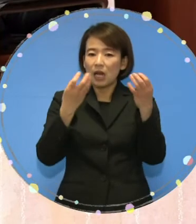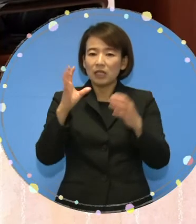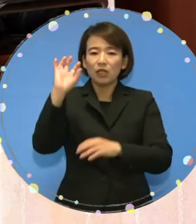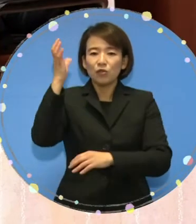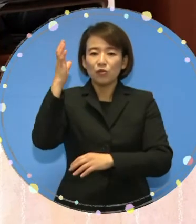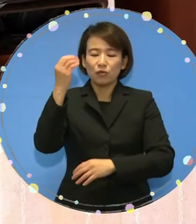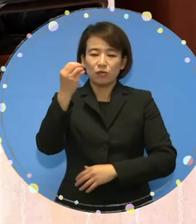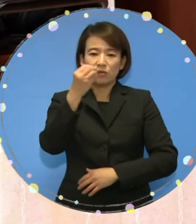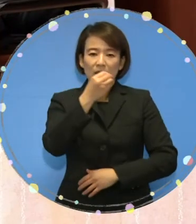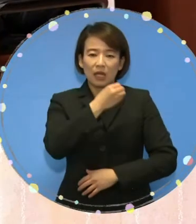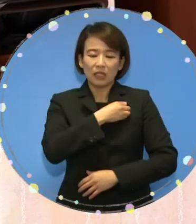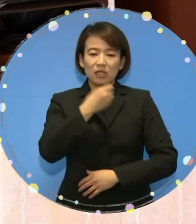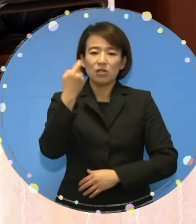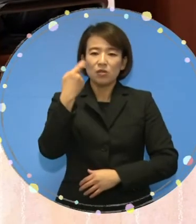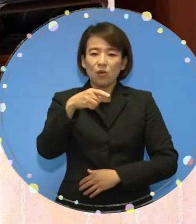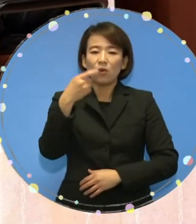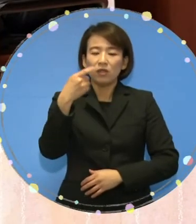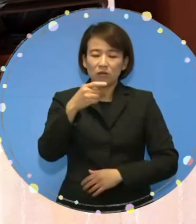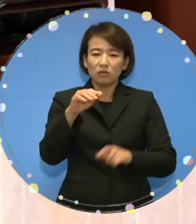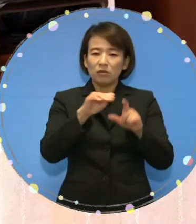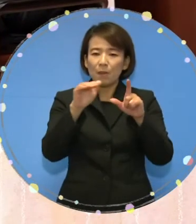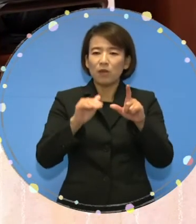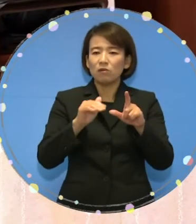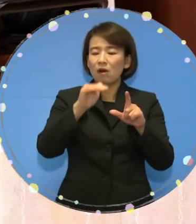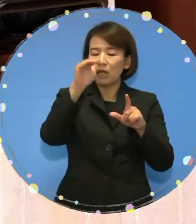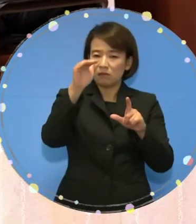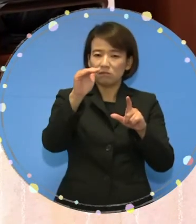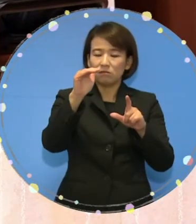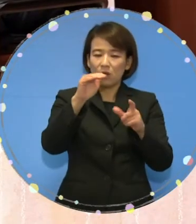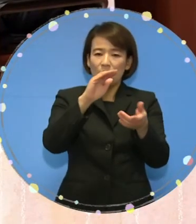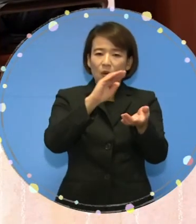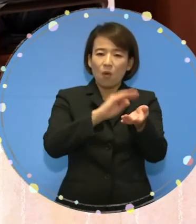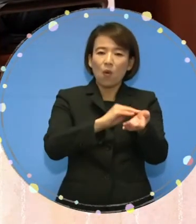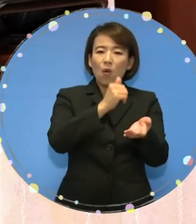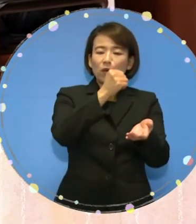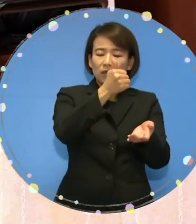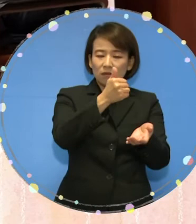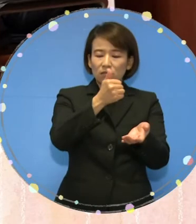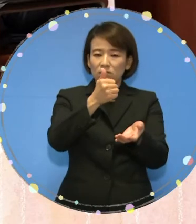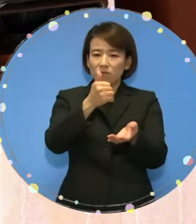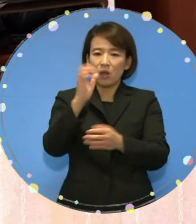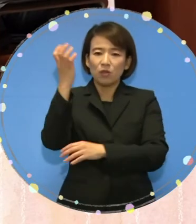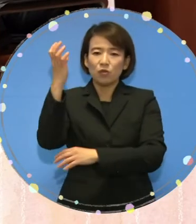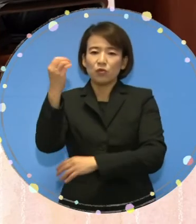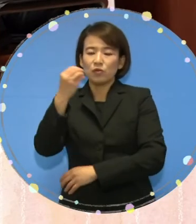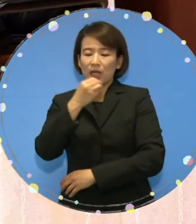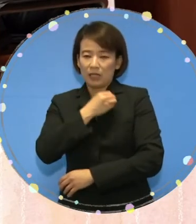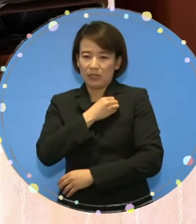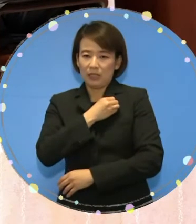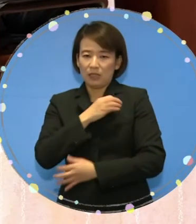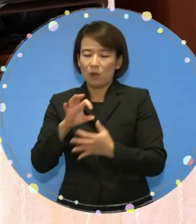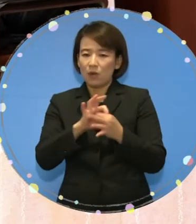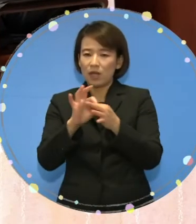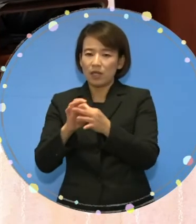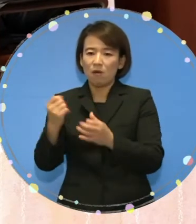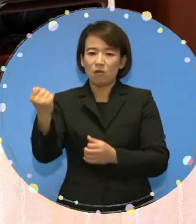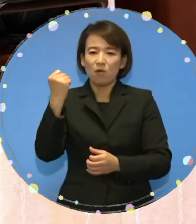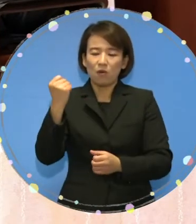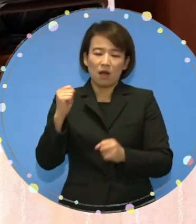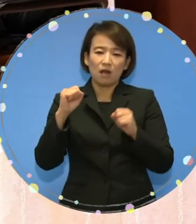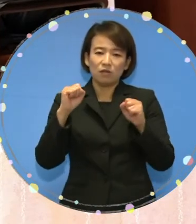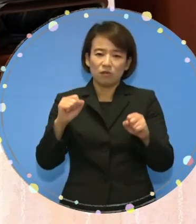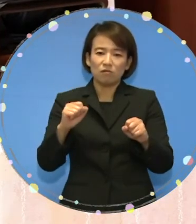教育の充実質の向上を図り医師と救急隊員の連携強化を推進するための